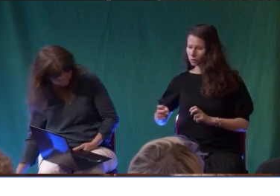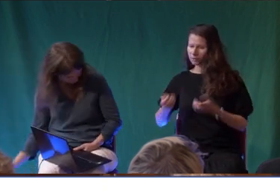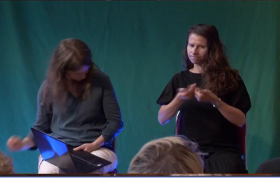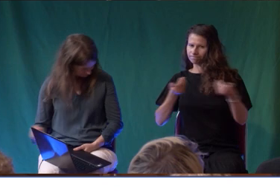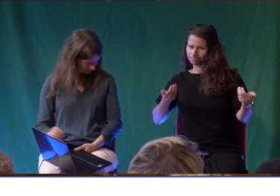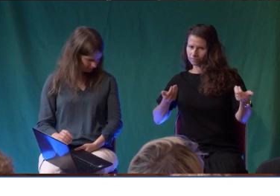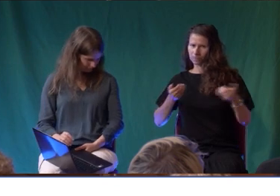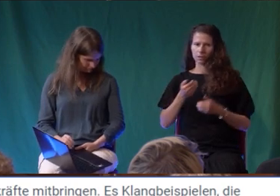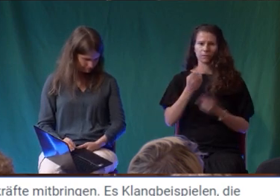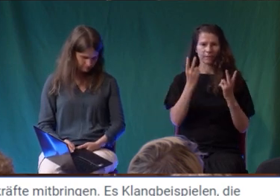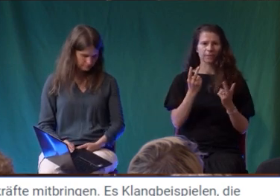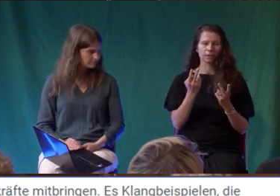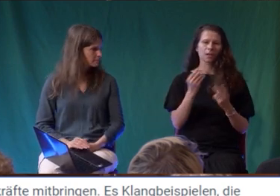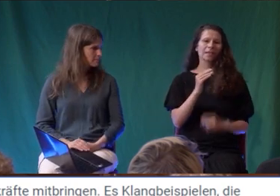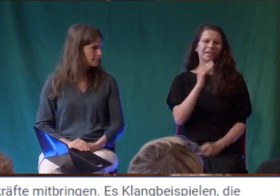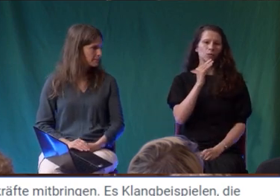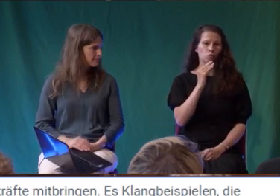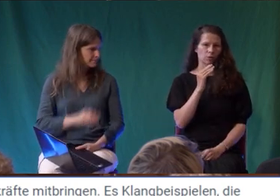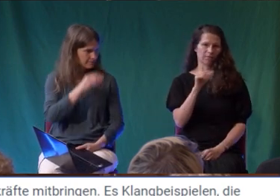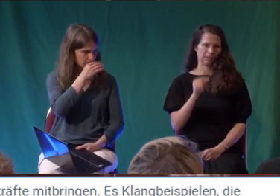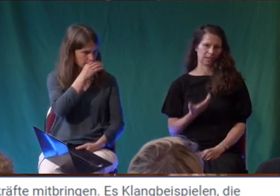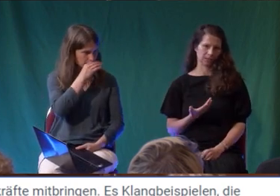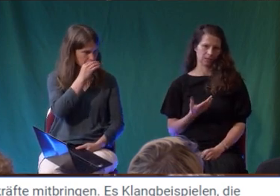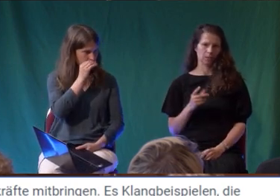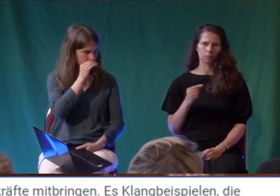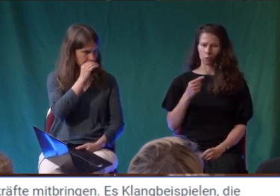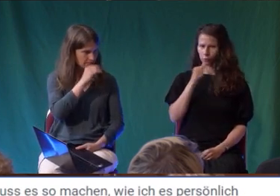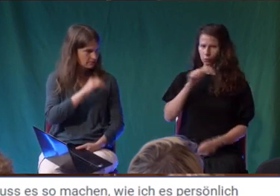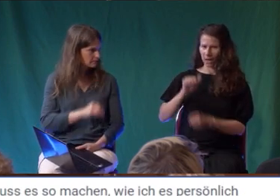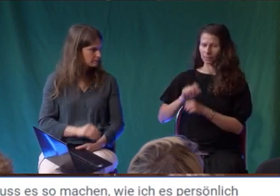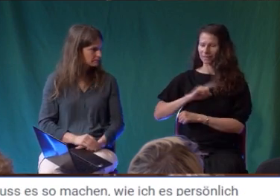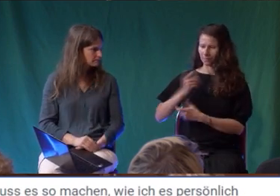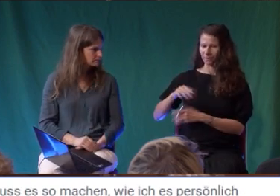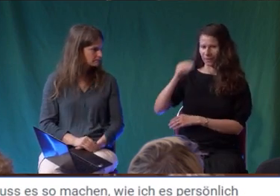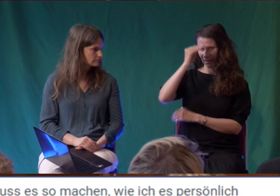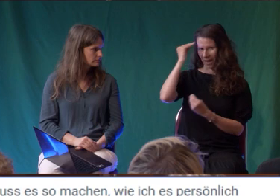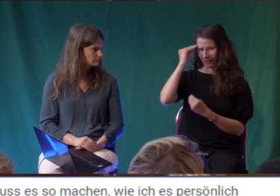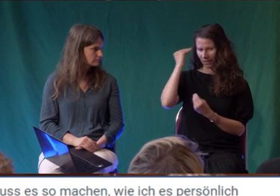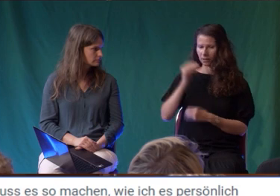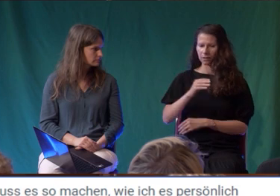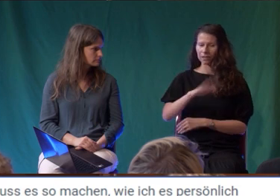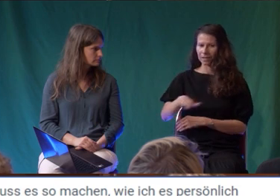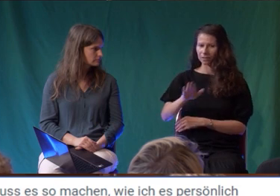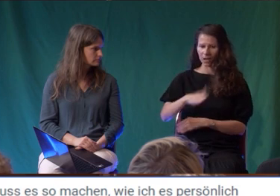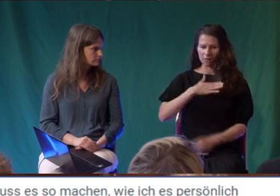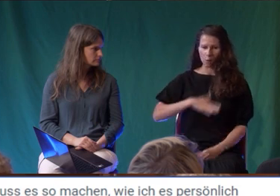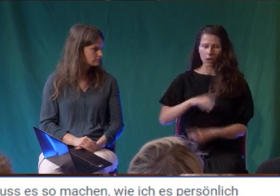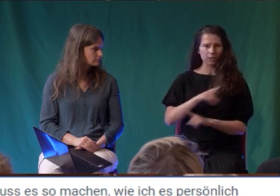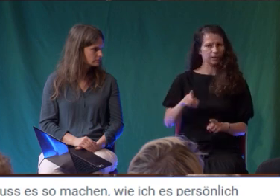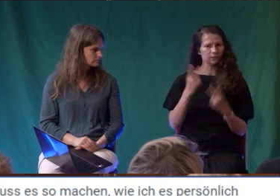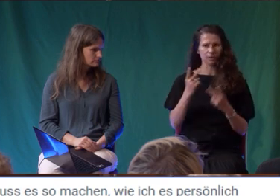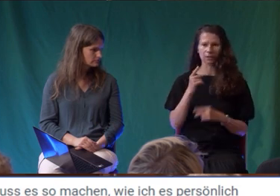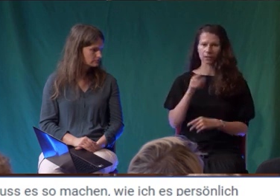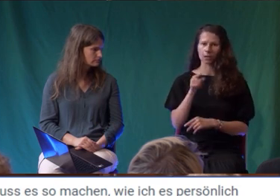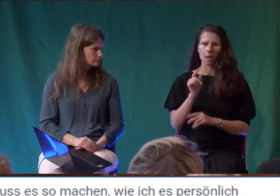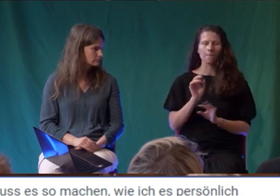ist ausreichend das habe ich auch gelernt in der Unterstützungsarbeit beim Jugendamt es geht beim Kindeswohl nicht darum den Idealfall und was ganz tolles